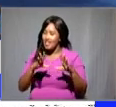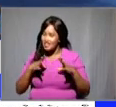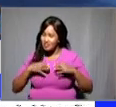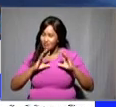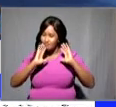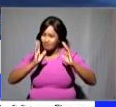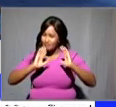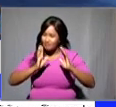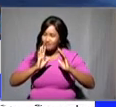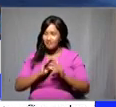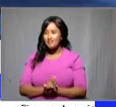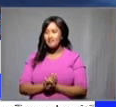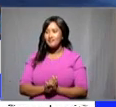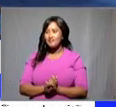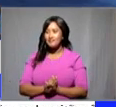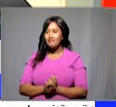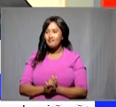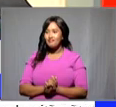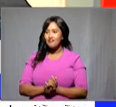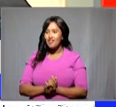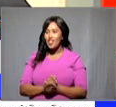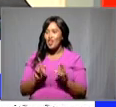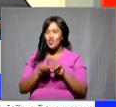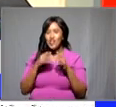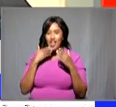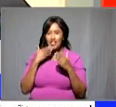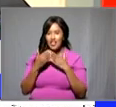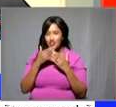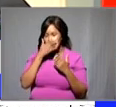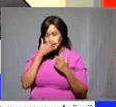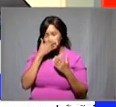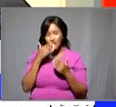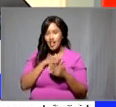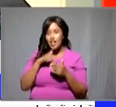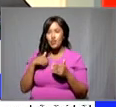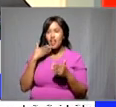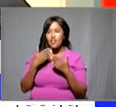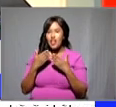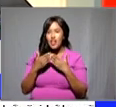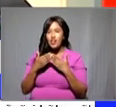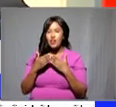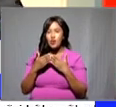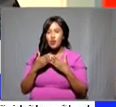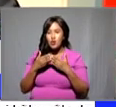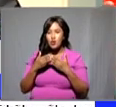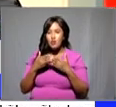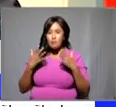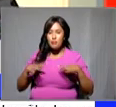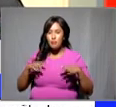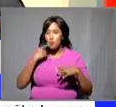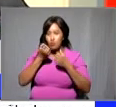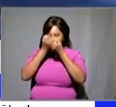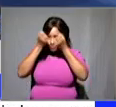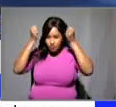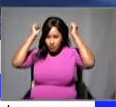arona maiganire thank you very much atwaso kelia muno muno na adudaso kelia gatho muno ni akorino oni monete